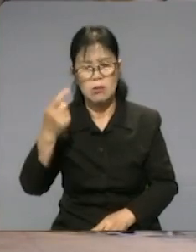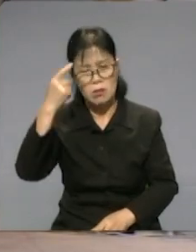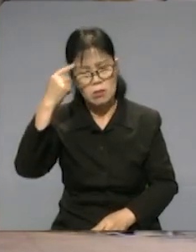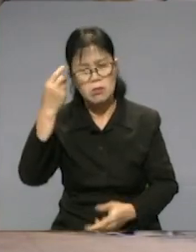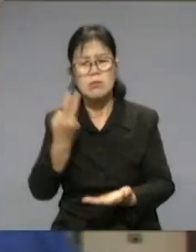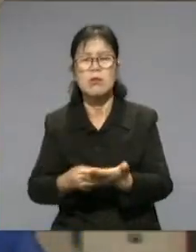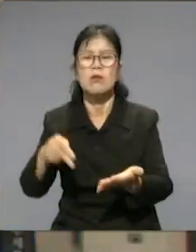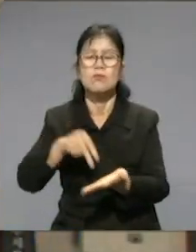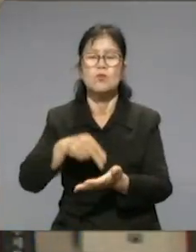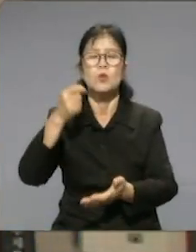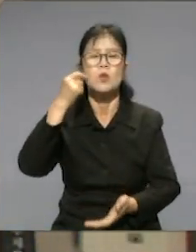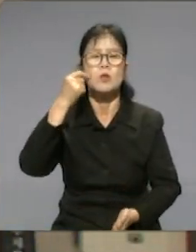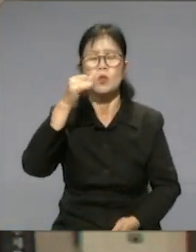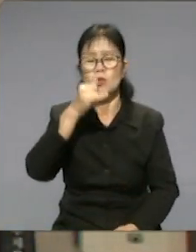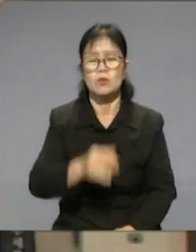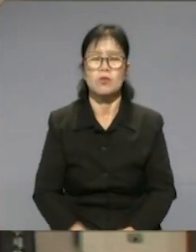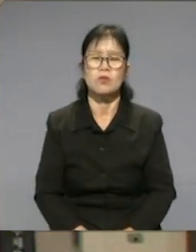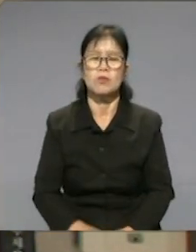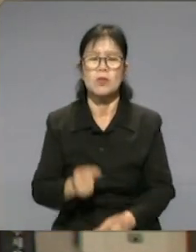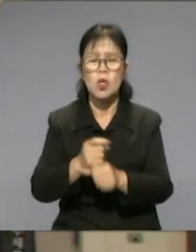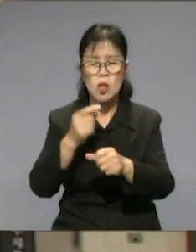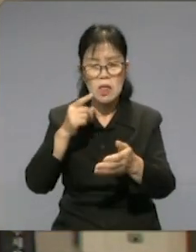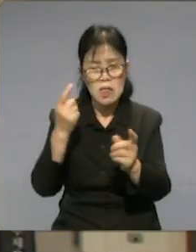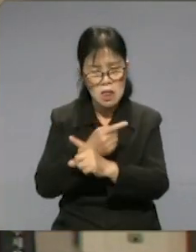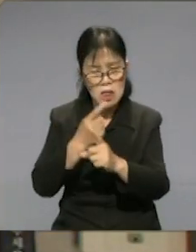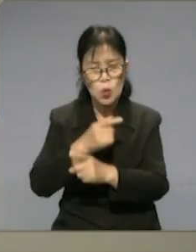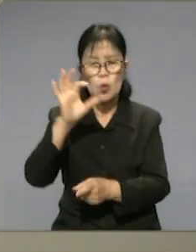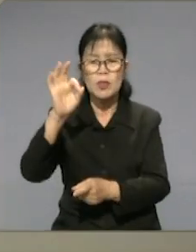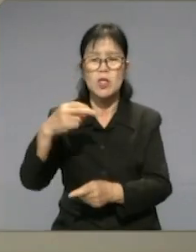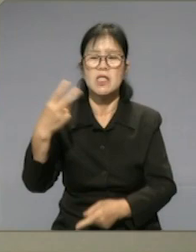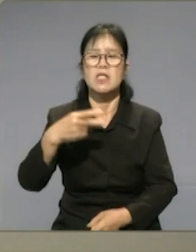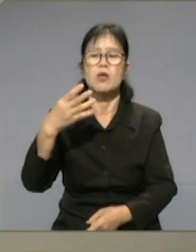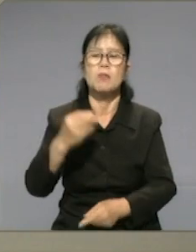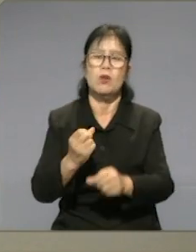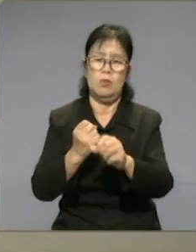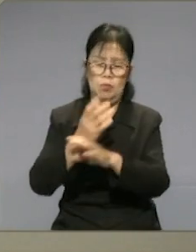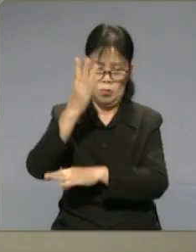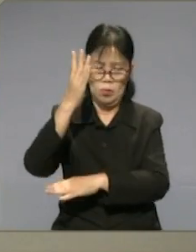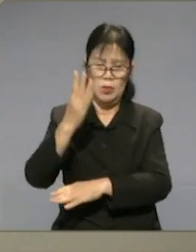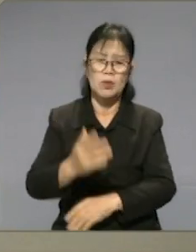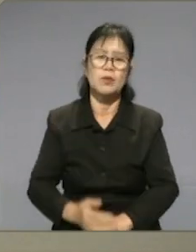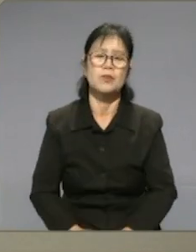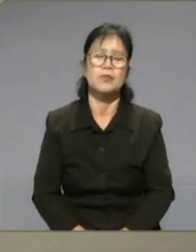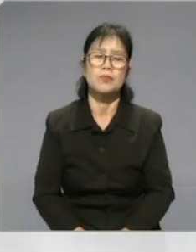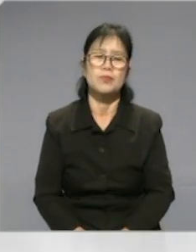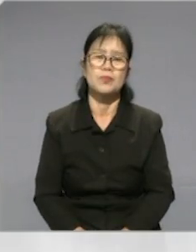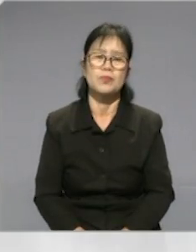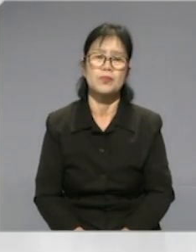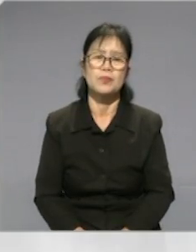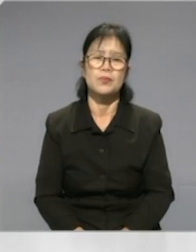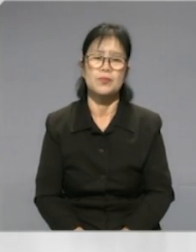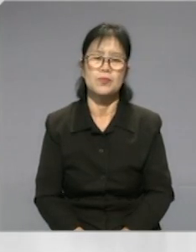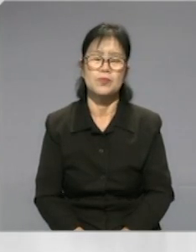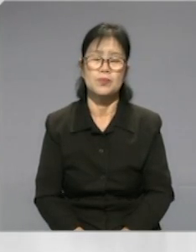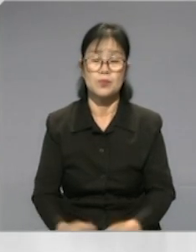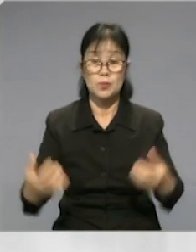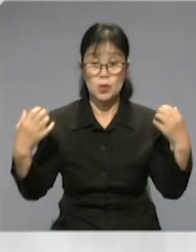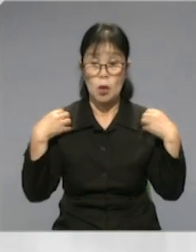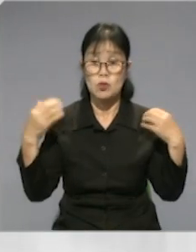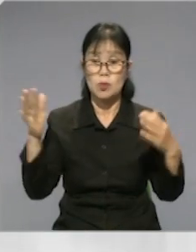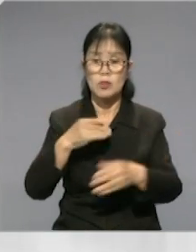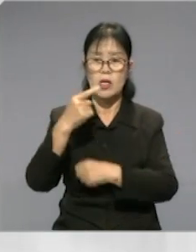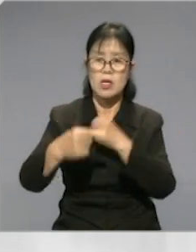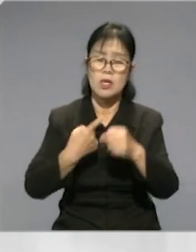못하고 있습니다. 어느덧 치료 비용만 2천만 원이 넘는 것으로 알려졌습니다. 정부로부터